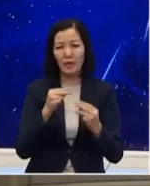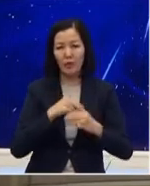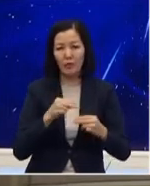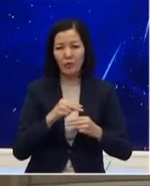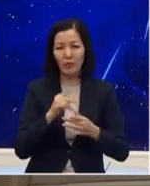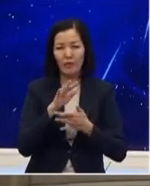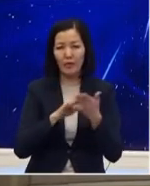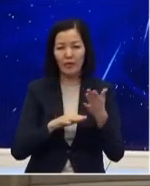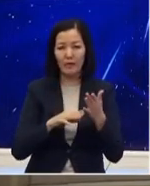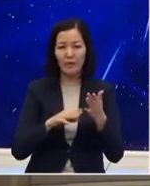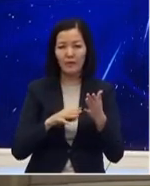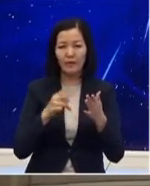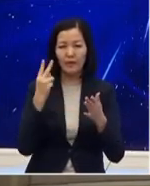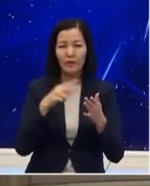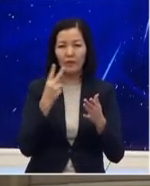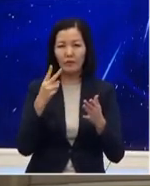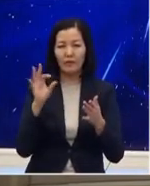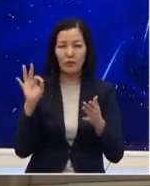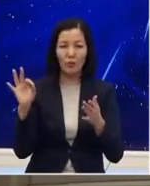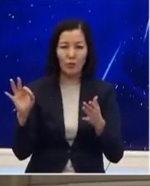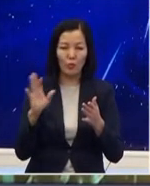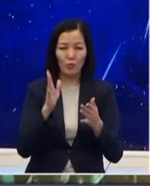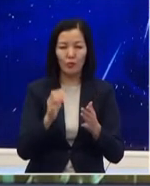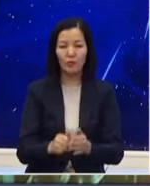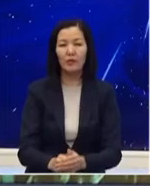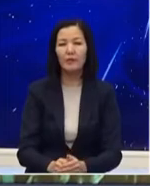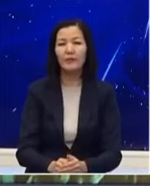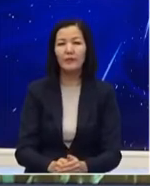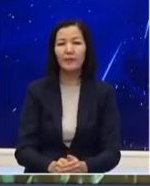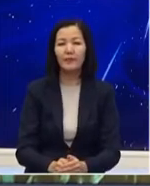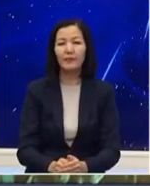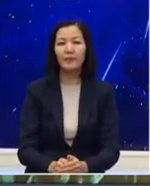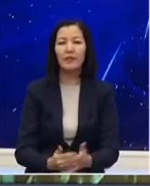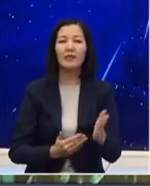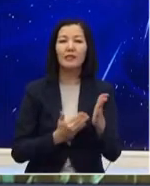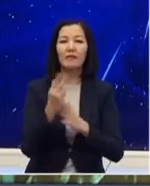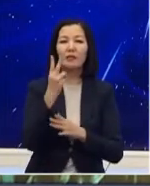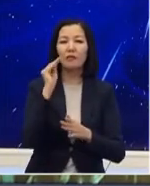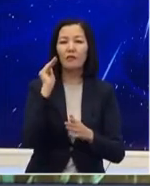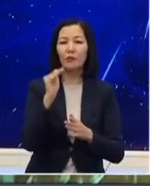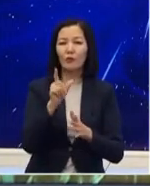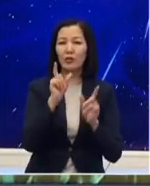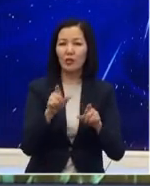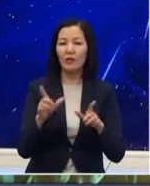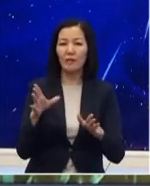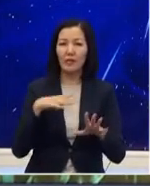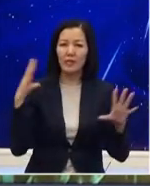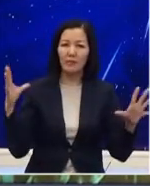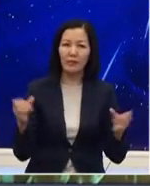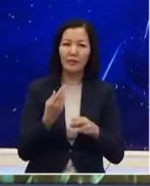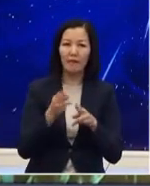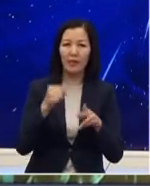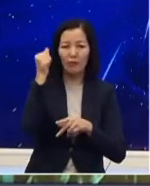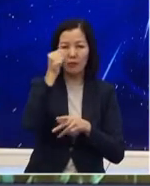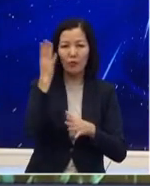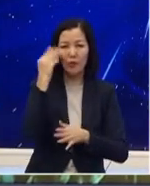продлена с 8 до 22:00. Свыше 2000 человек было спасено в этом году